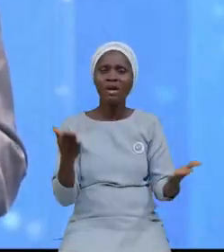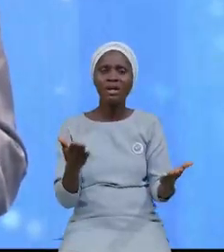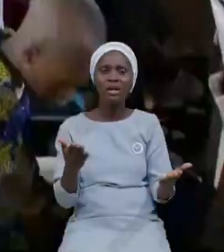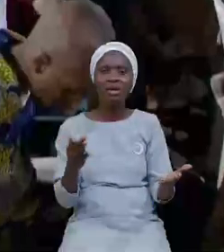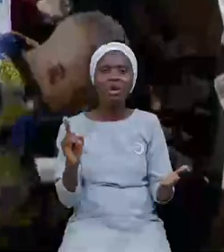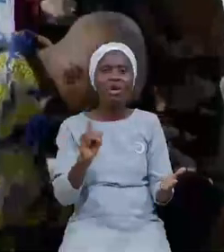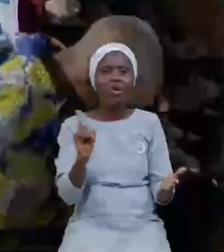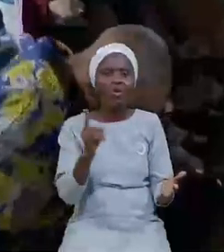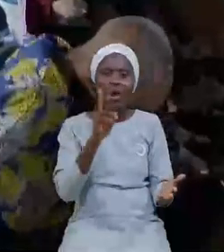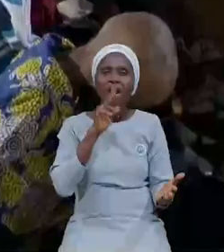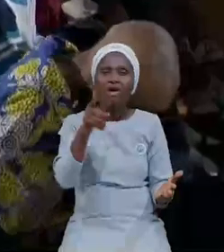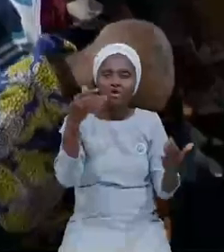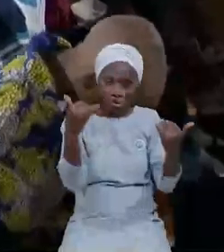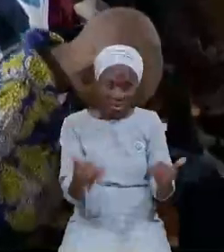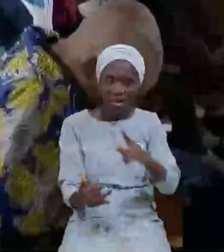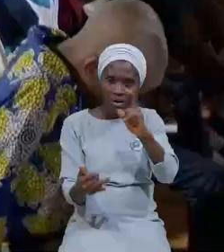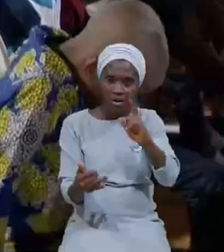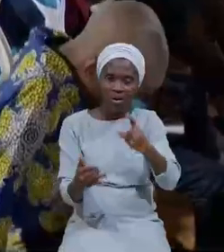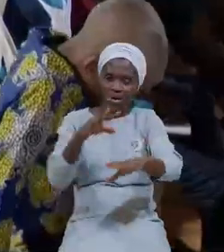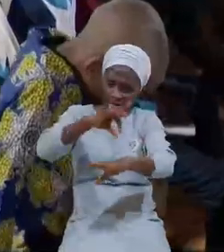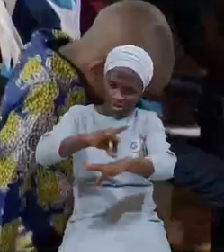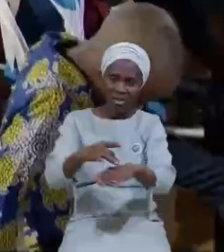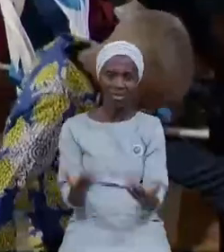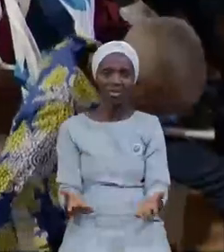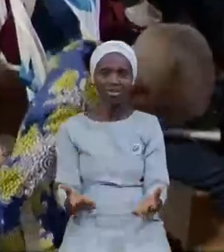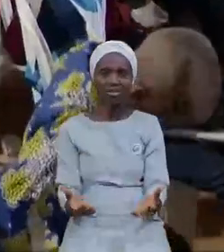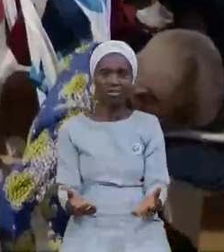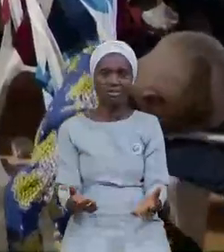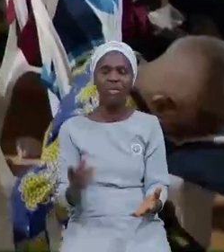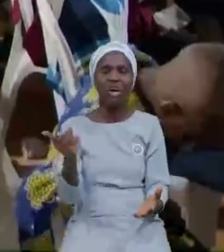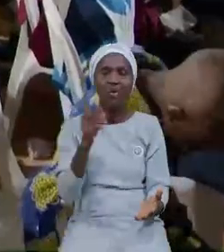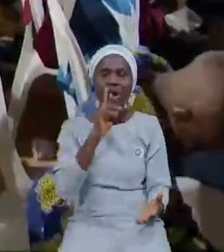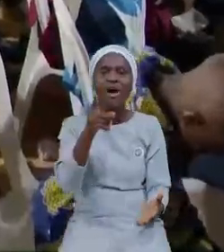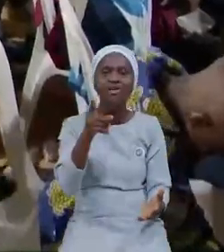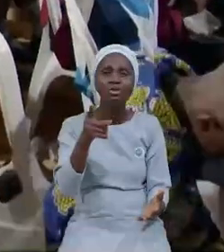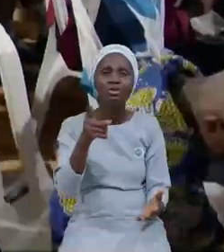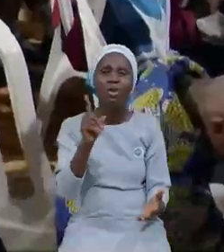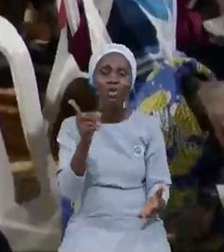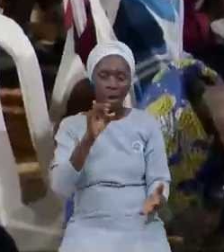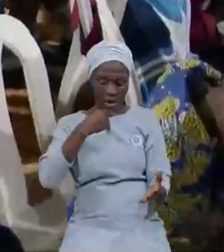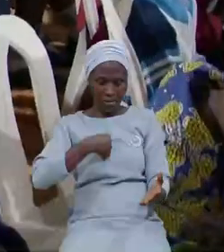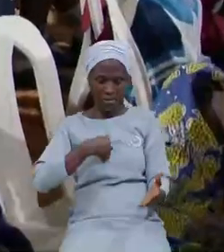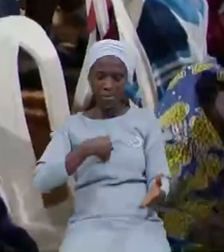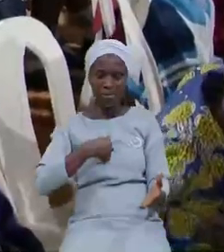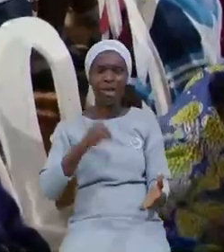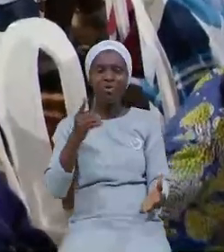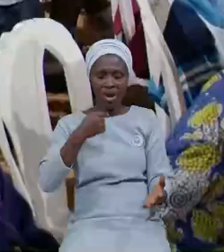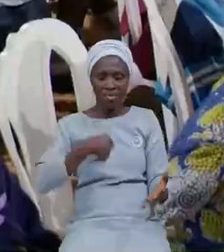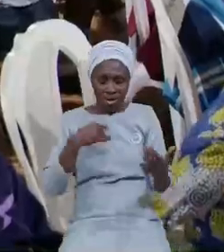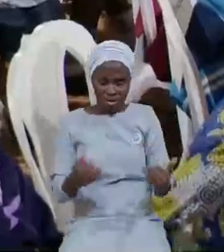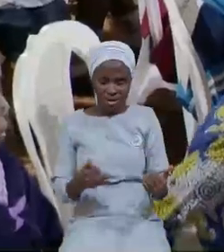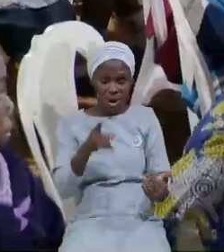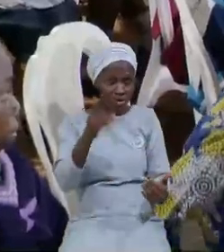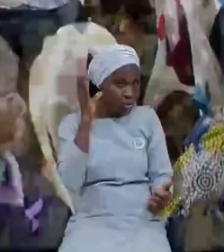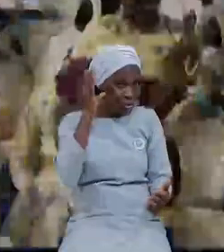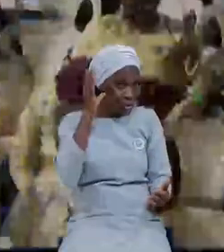je dis où sommes où es-tu maintenant moi qui vous prêche là je suis où toi qui